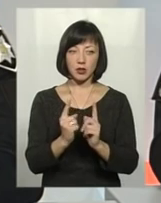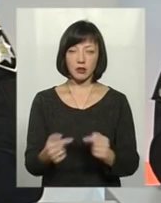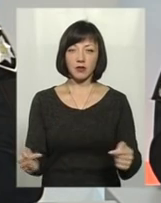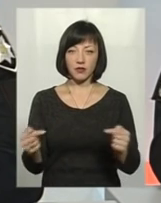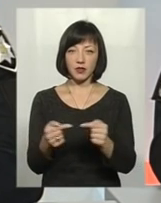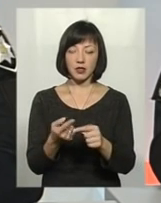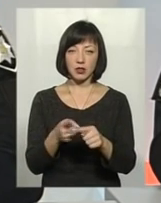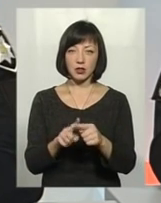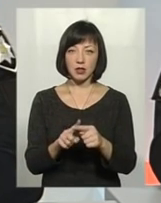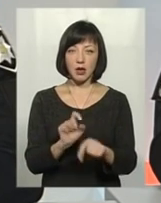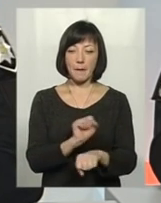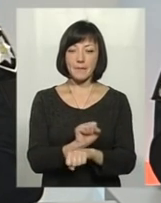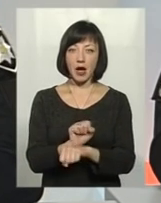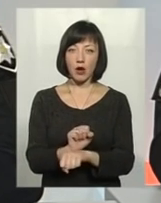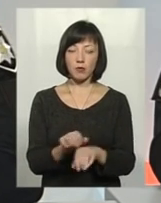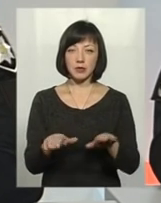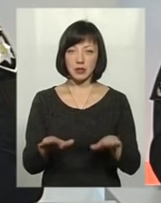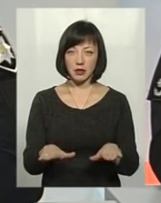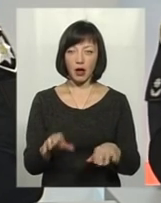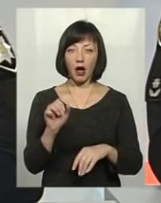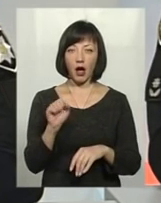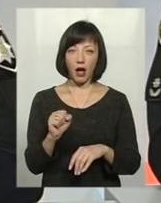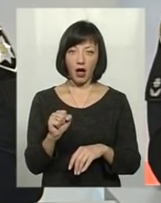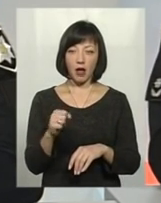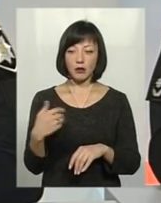визначені ці паркомісця, а з боку